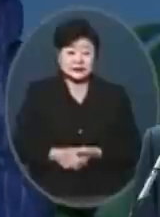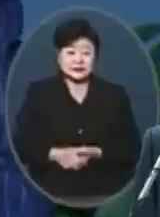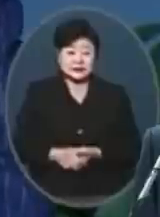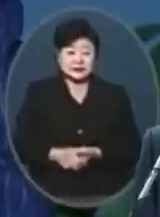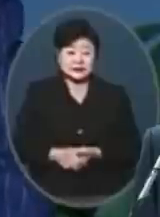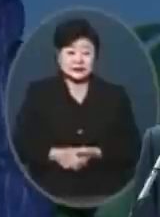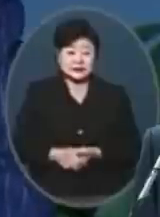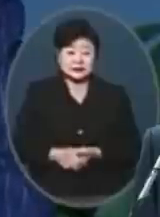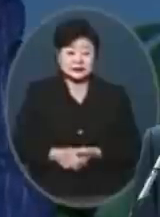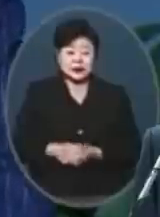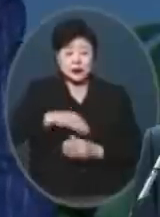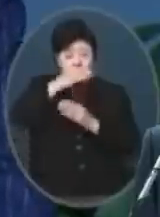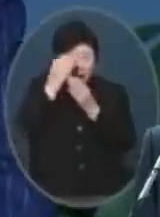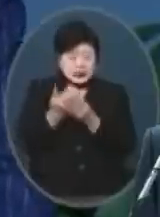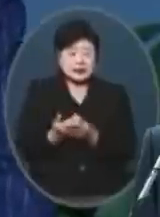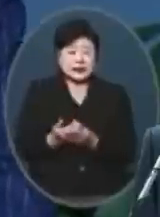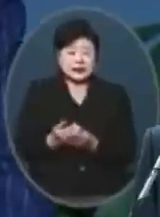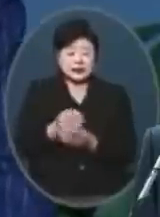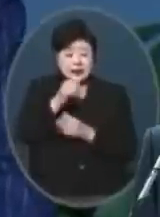전적인